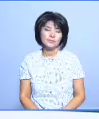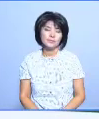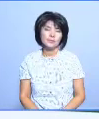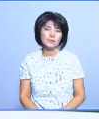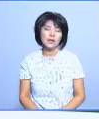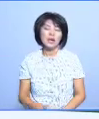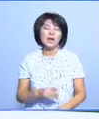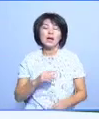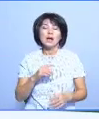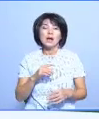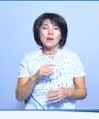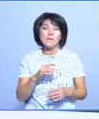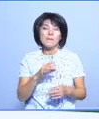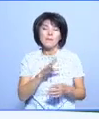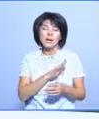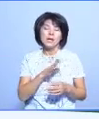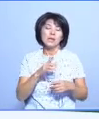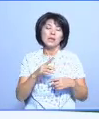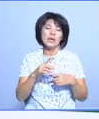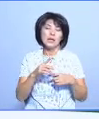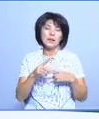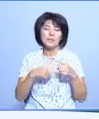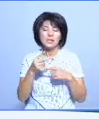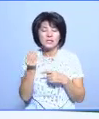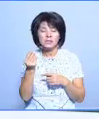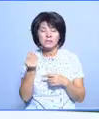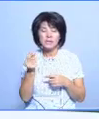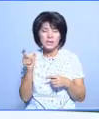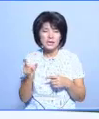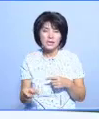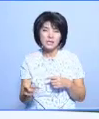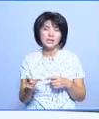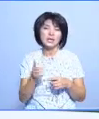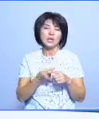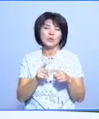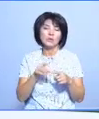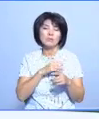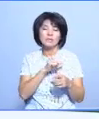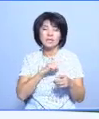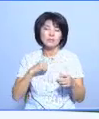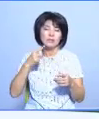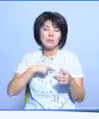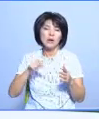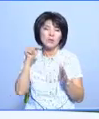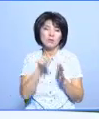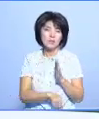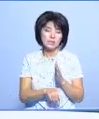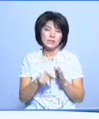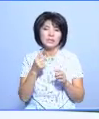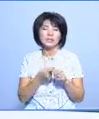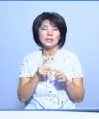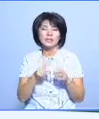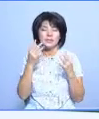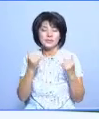Каспирдің өз-өзіне қол жұмсауына итермелеген құқық қорғау органының бұрынғы қызметкері Ермек Тайчикке қатысты сот үкімі шықты. Бұрынғы